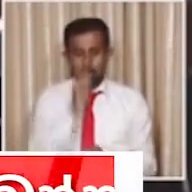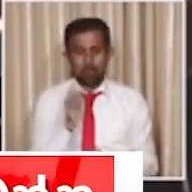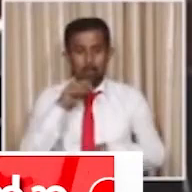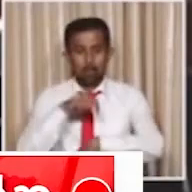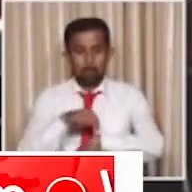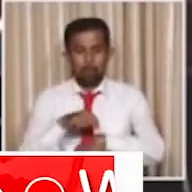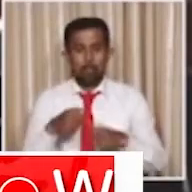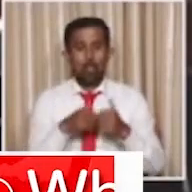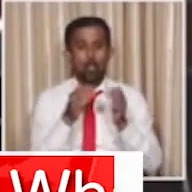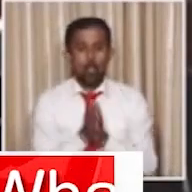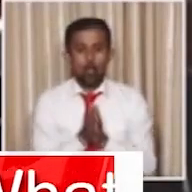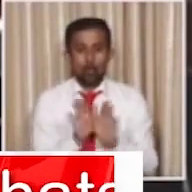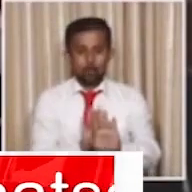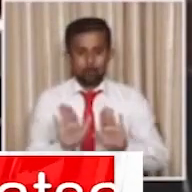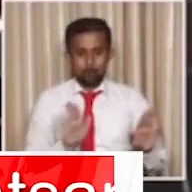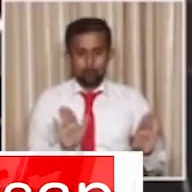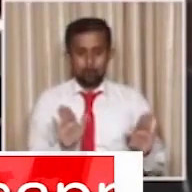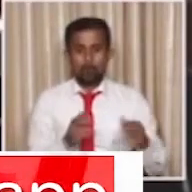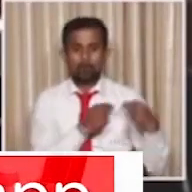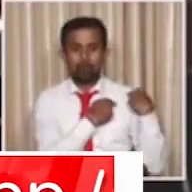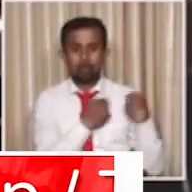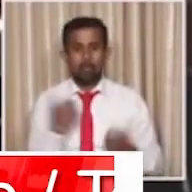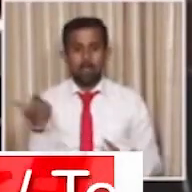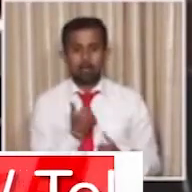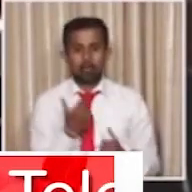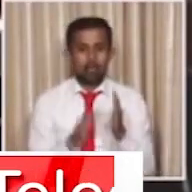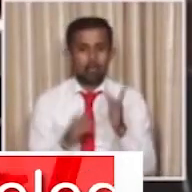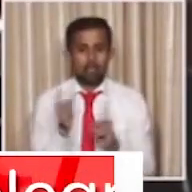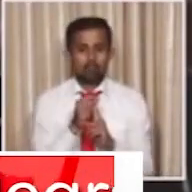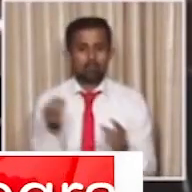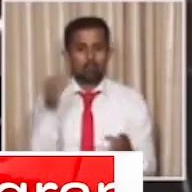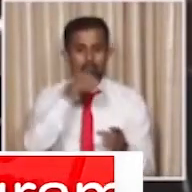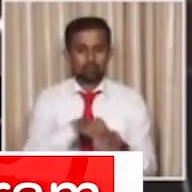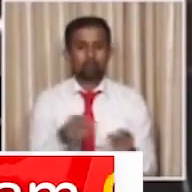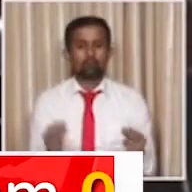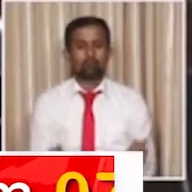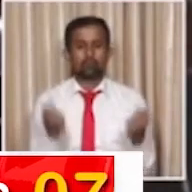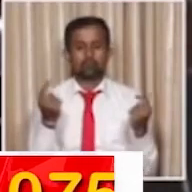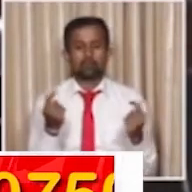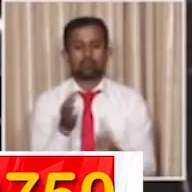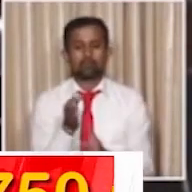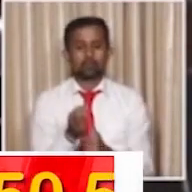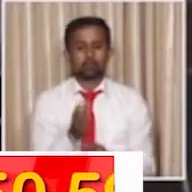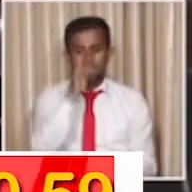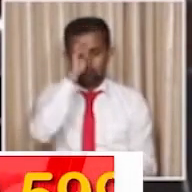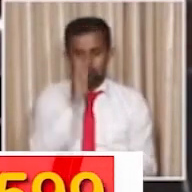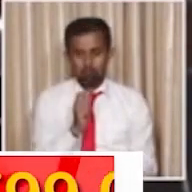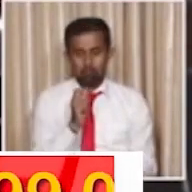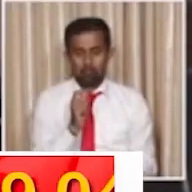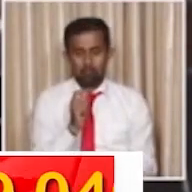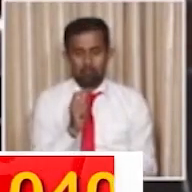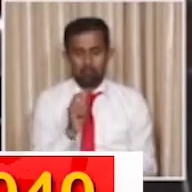වෙලාවේ සම්පූර්ණ මේකේ පාලනයේ හිටිය මේ අලුත් මන්ත්‍රී ඇමතිවරු පත් වුණා පමණයි. ඒ නිසා ජනාධිපතිතුමා වහාම මේ